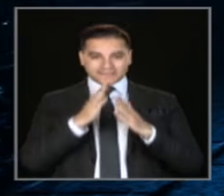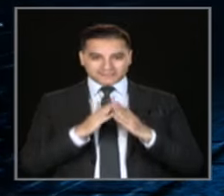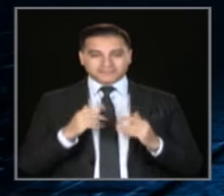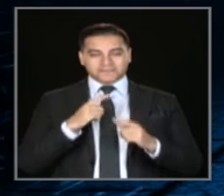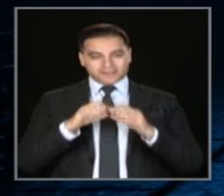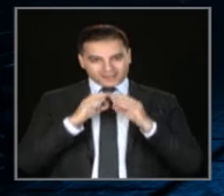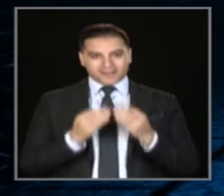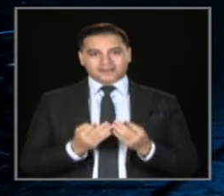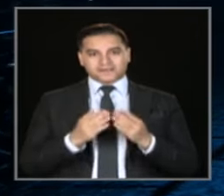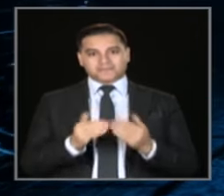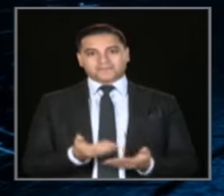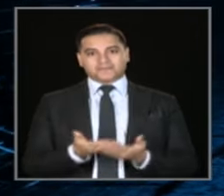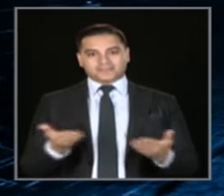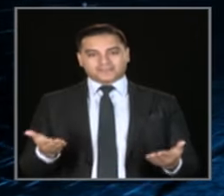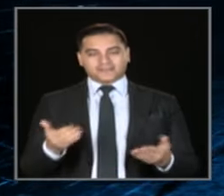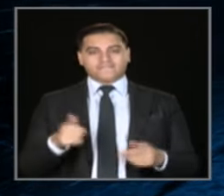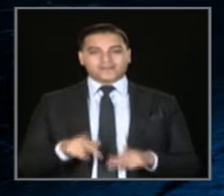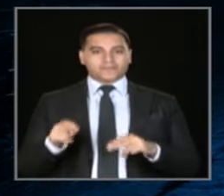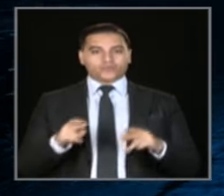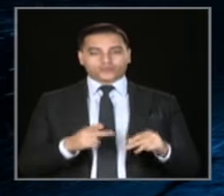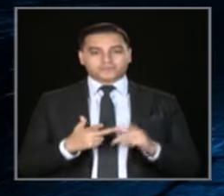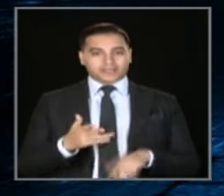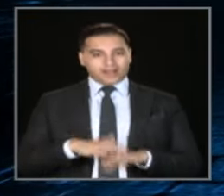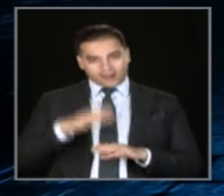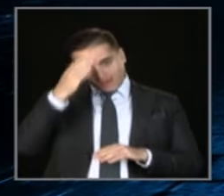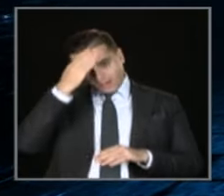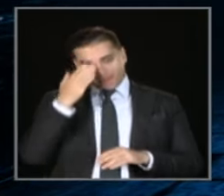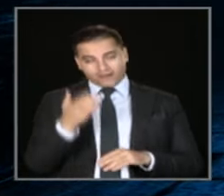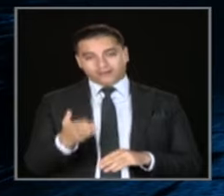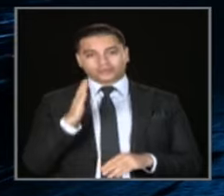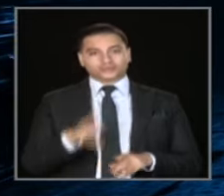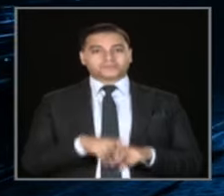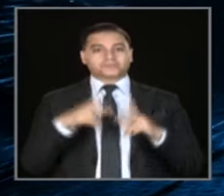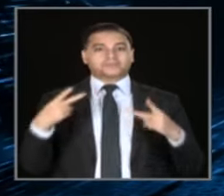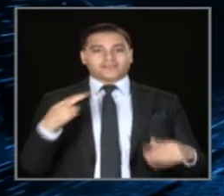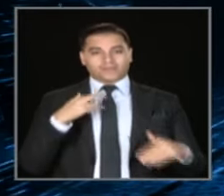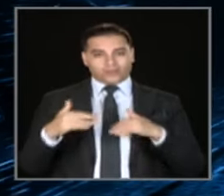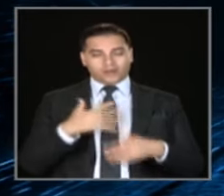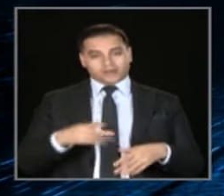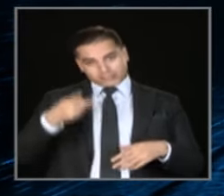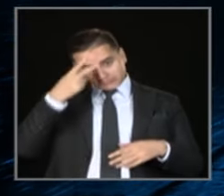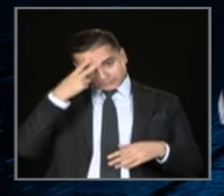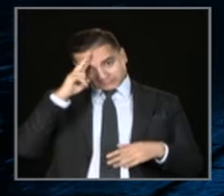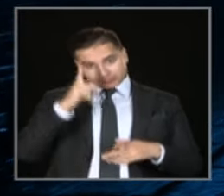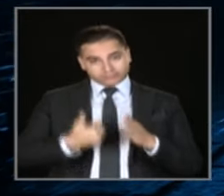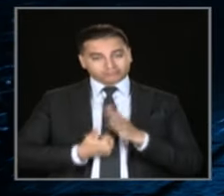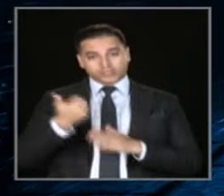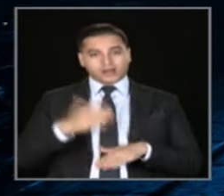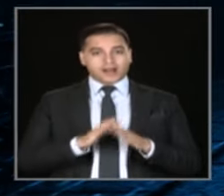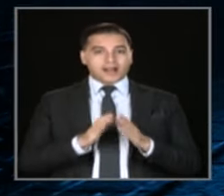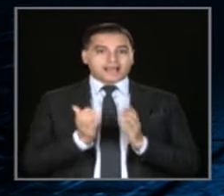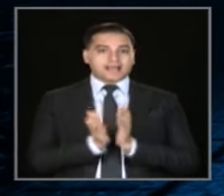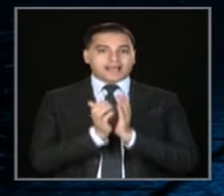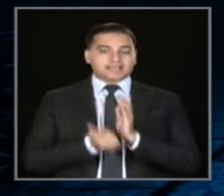المصري، بنك أهل مصر. في الموسم الثالث من العباقرة قادرون باختلاف، مين يا ترى اللي حيفوز بكأس